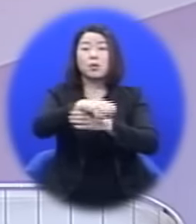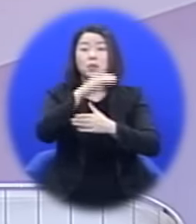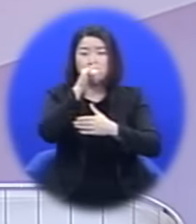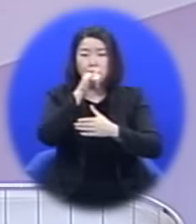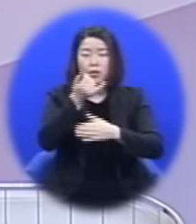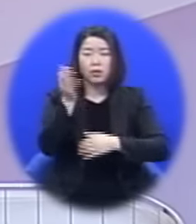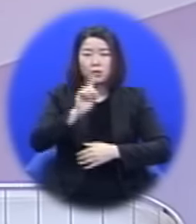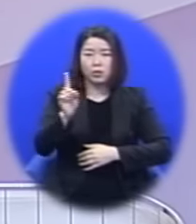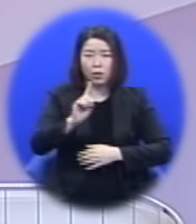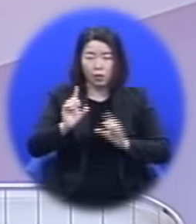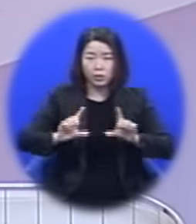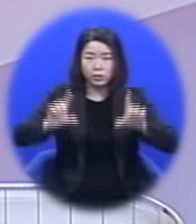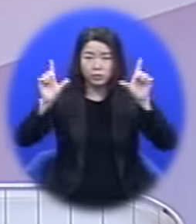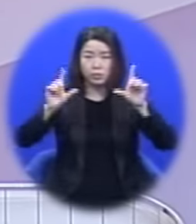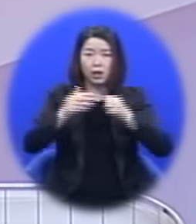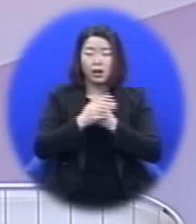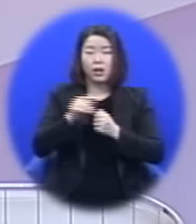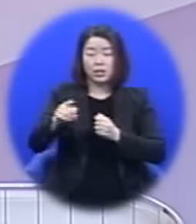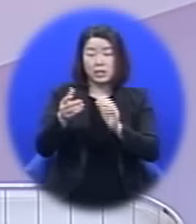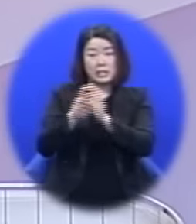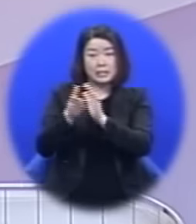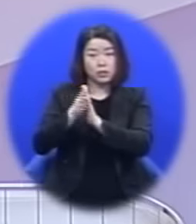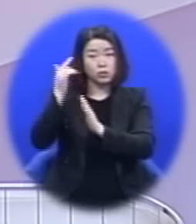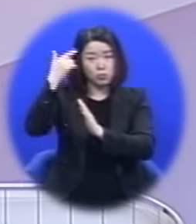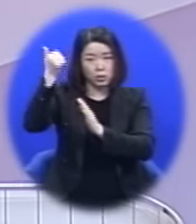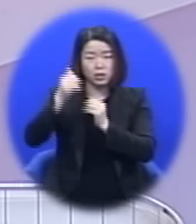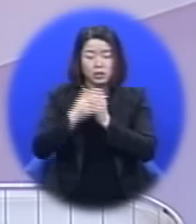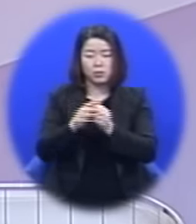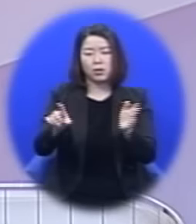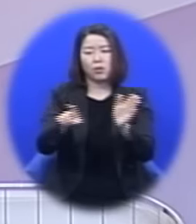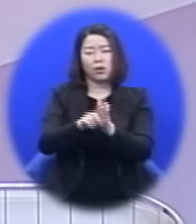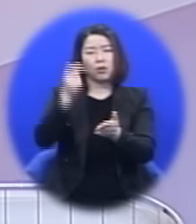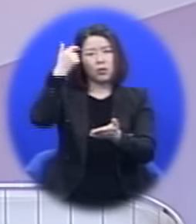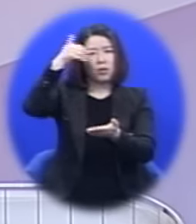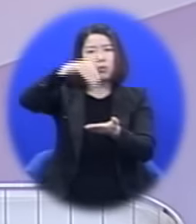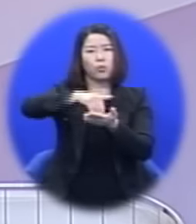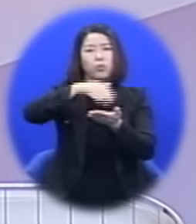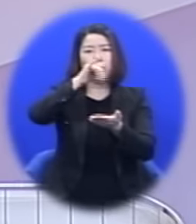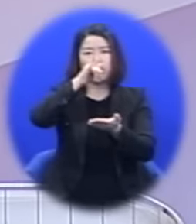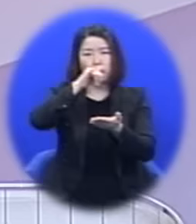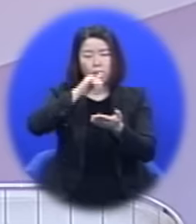날 이 찰스 템플턴 목사님이 신앙의 회의가 생긴 겁니다.